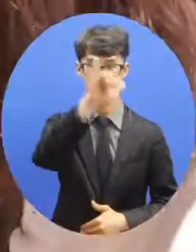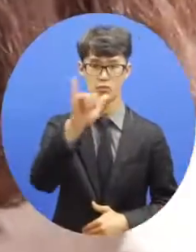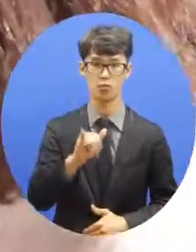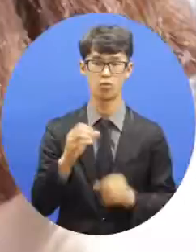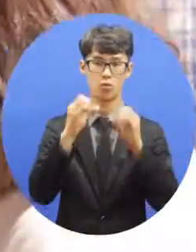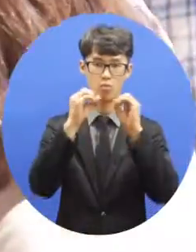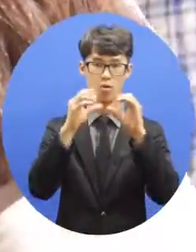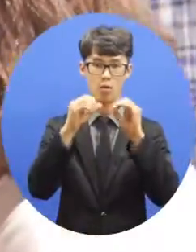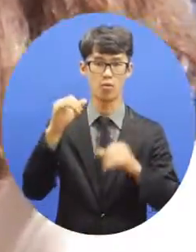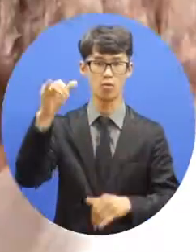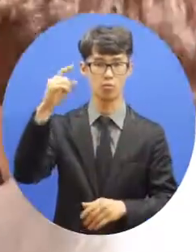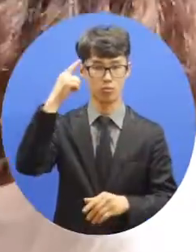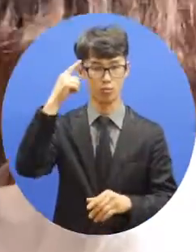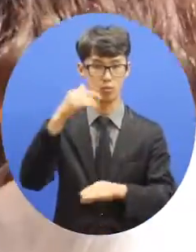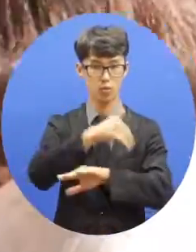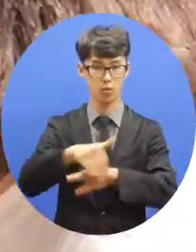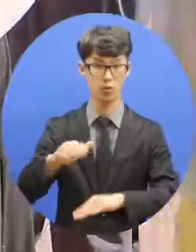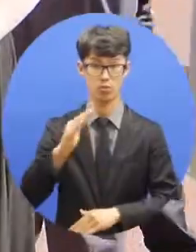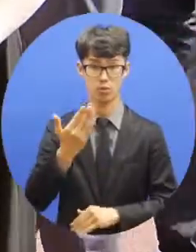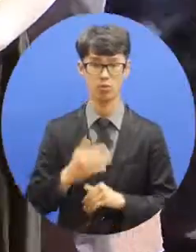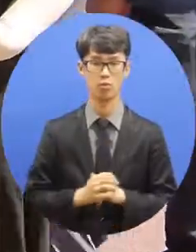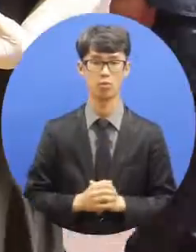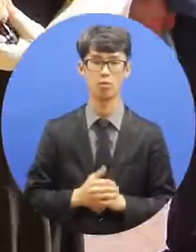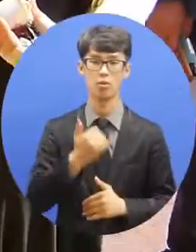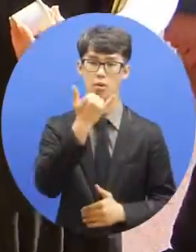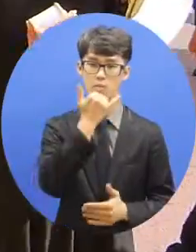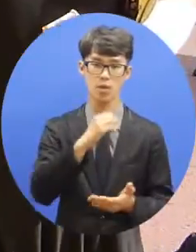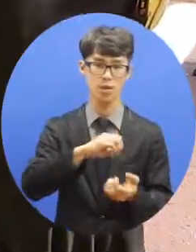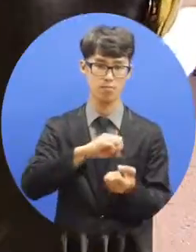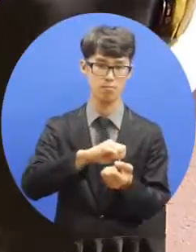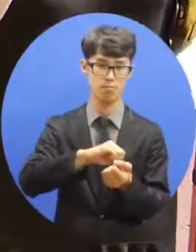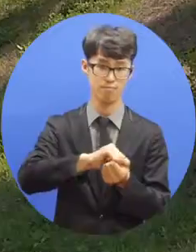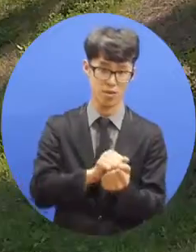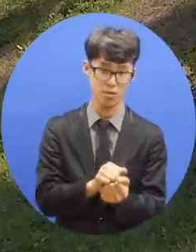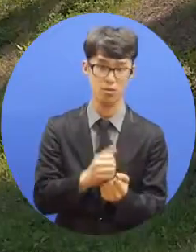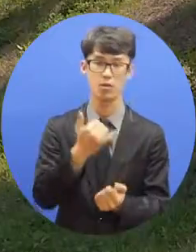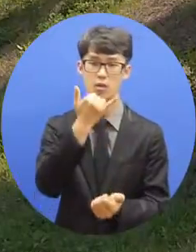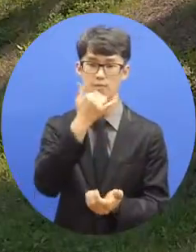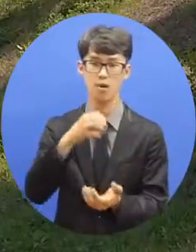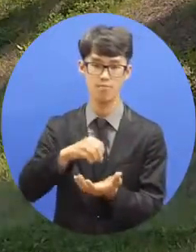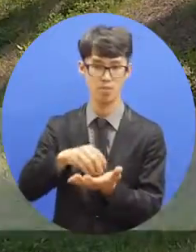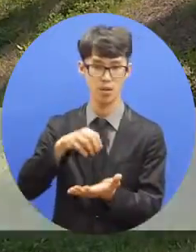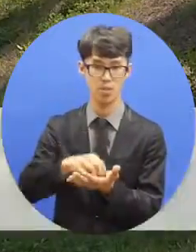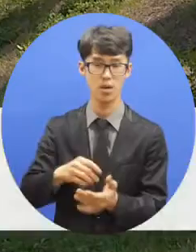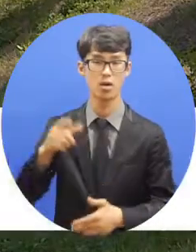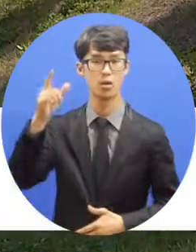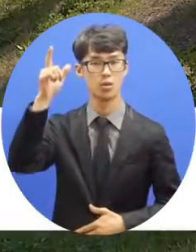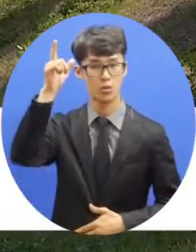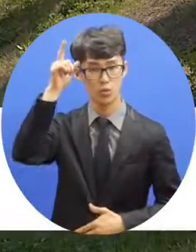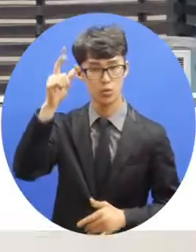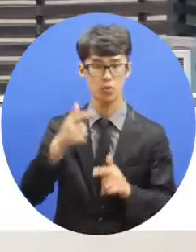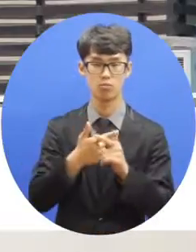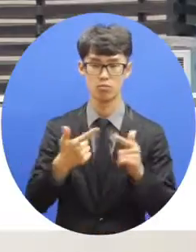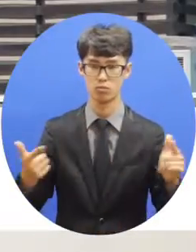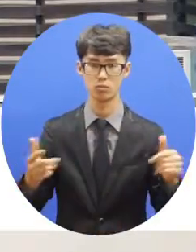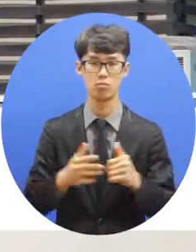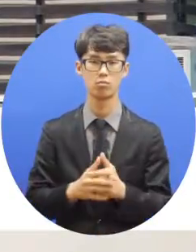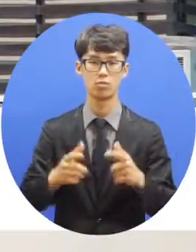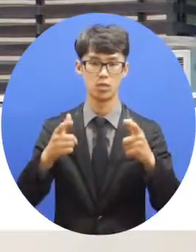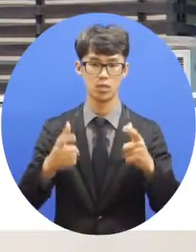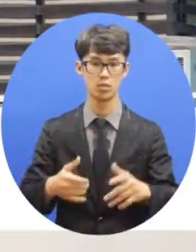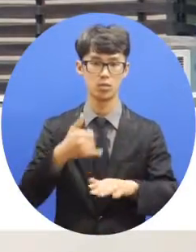수 있는 계기는 물론 알밤 막걸리, 알밤빵과 밤 율피를 먹인 공주 알밤 한우 등